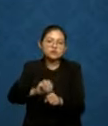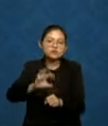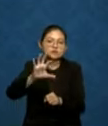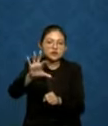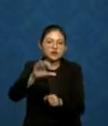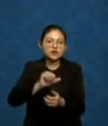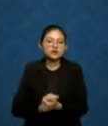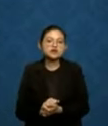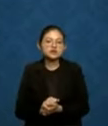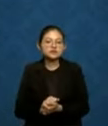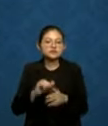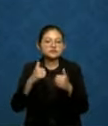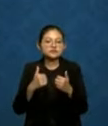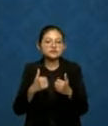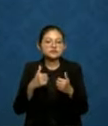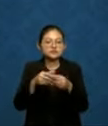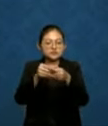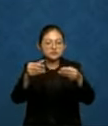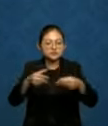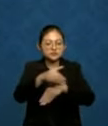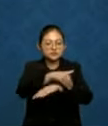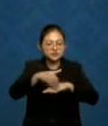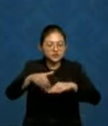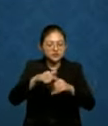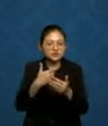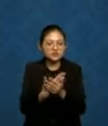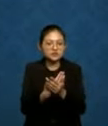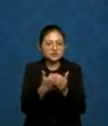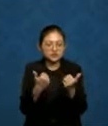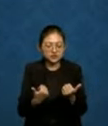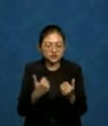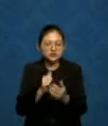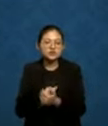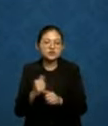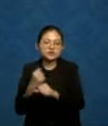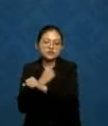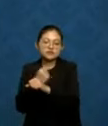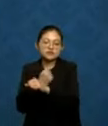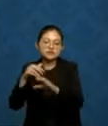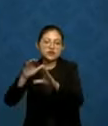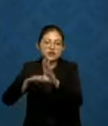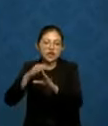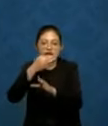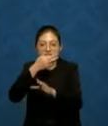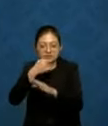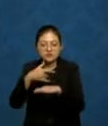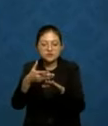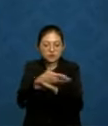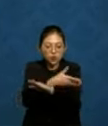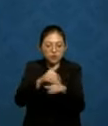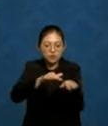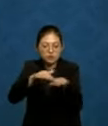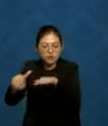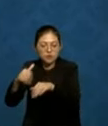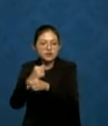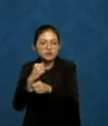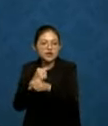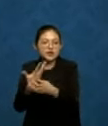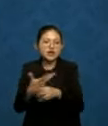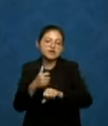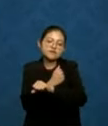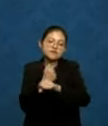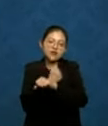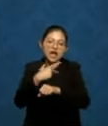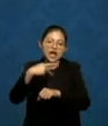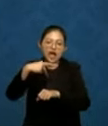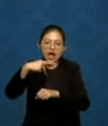รายงานสถานะการเงินฉบับนี้นะครับเราจะพบว่าการฝึกฝีมือแรงงานครับที่แบ่งเป็นเป็น 3ประเภทคือการฝึกเตรียมเข้าทำงานการฝึกยกดับฝีมือและการฝึกอาชีพ